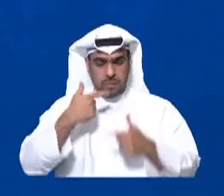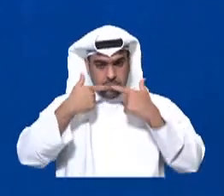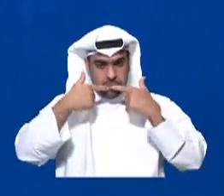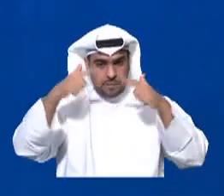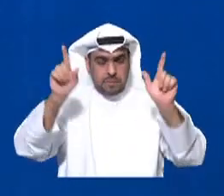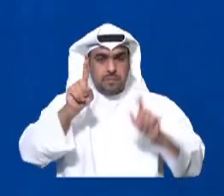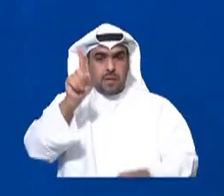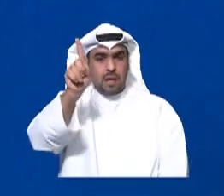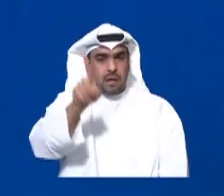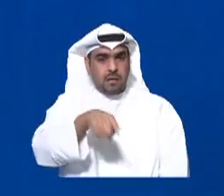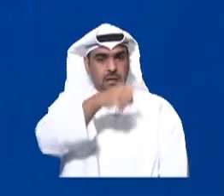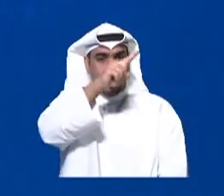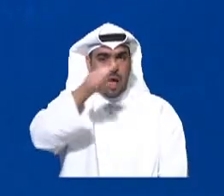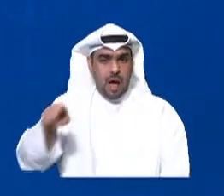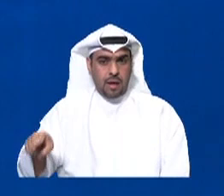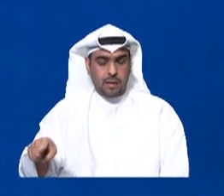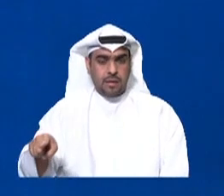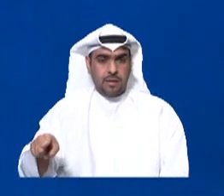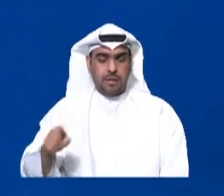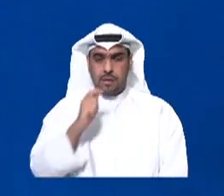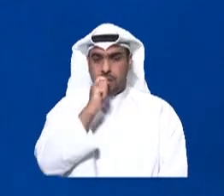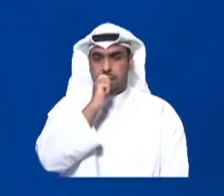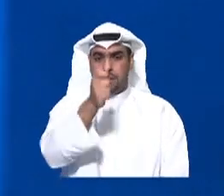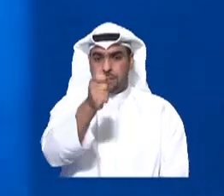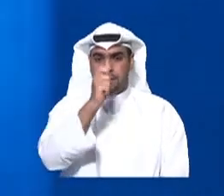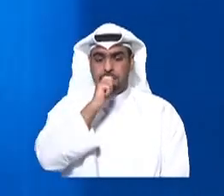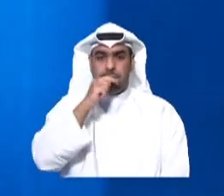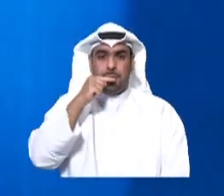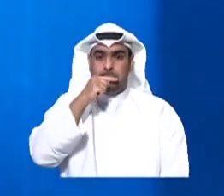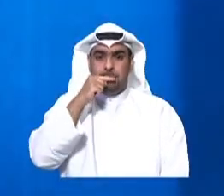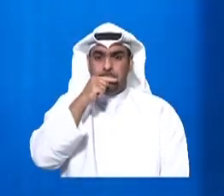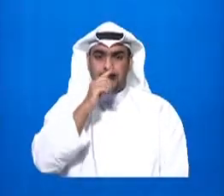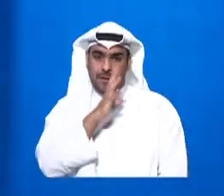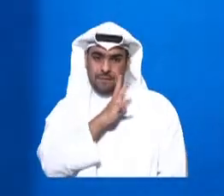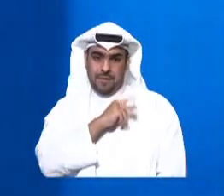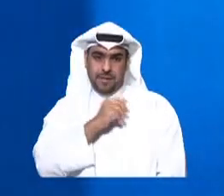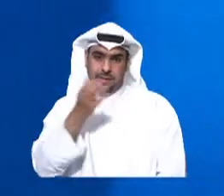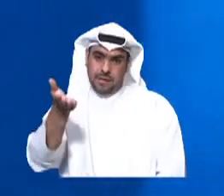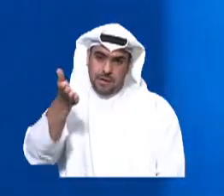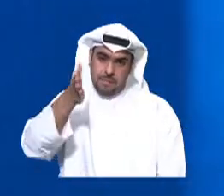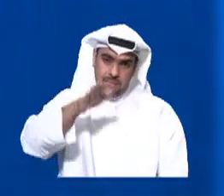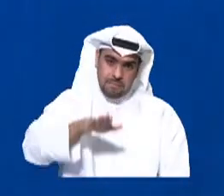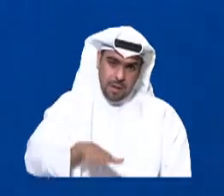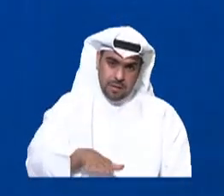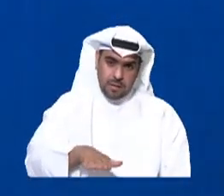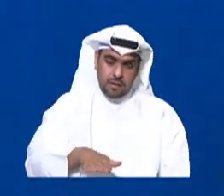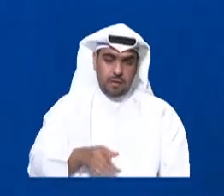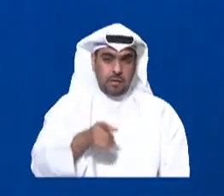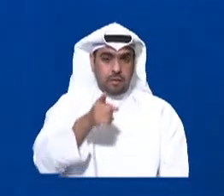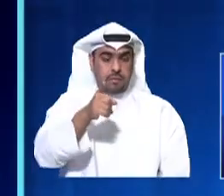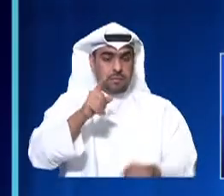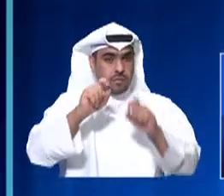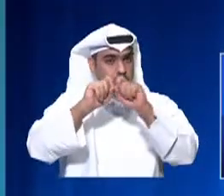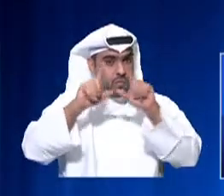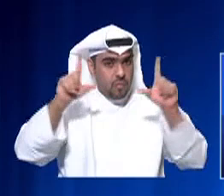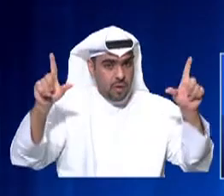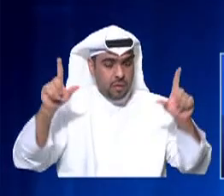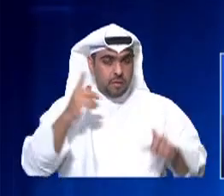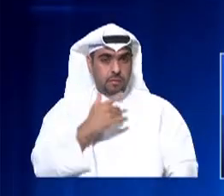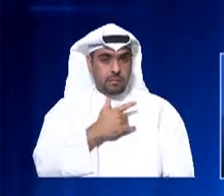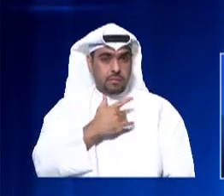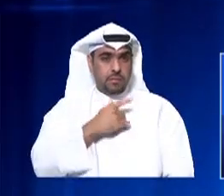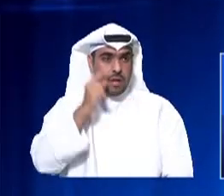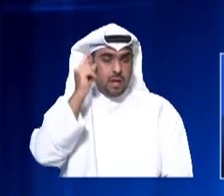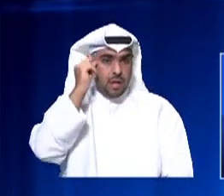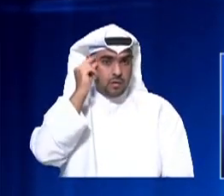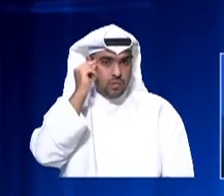بليغة، والتي تعد أحدث جريمة من سلسلة جرائم الاحتلال الصهيوني. ودعا مجلس الأمة في بيان إلى إطلاق